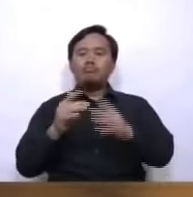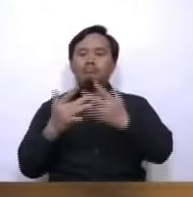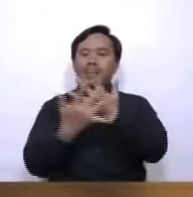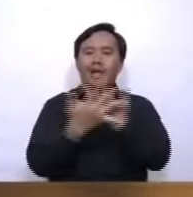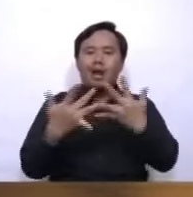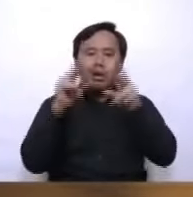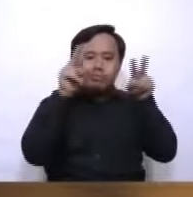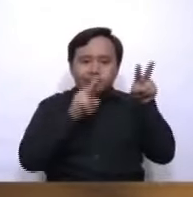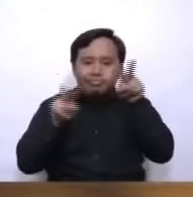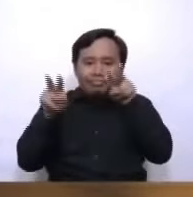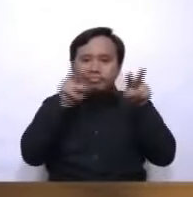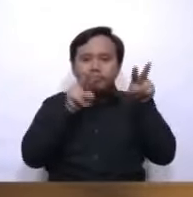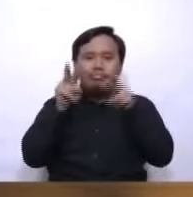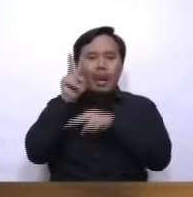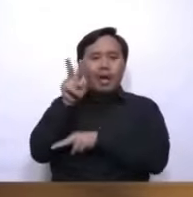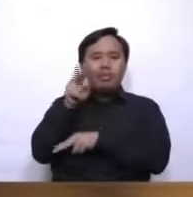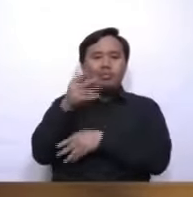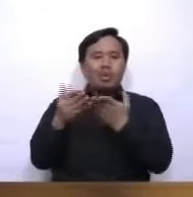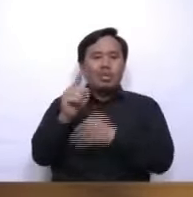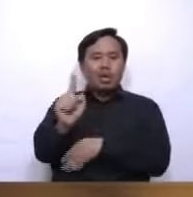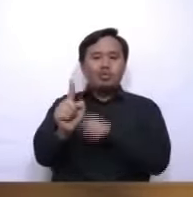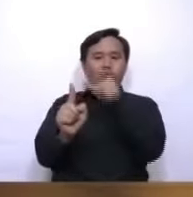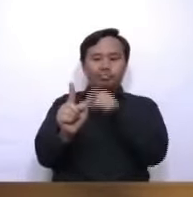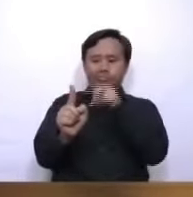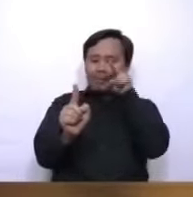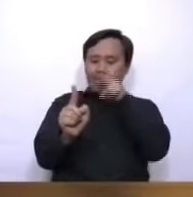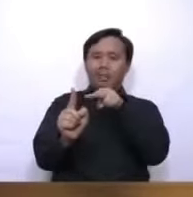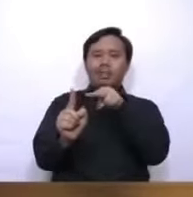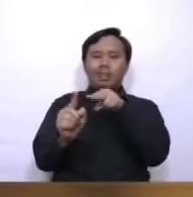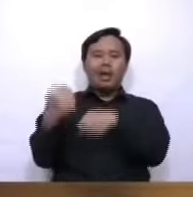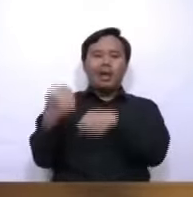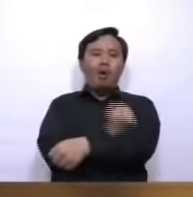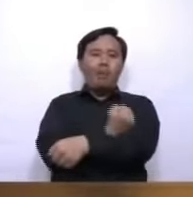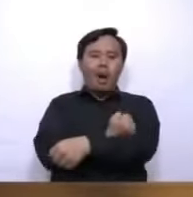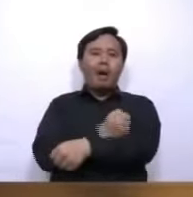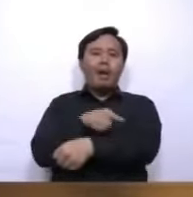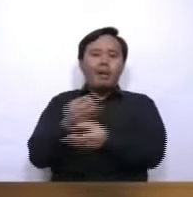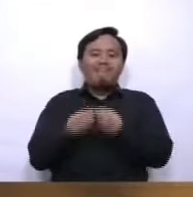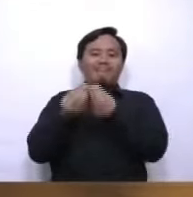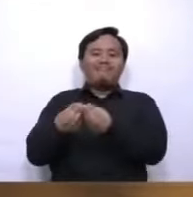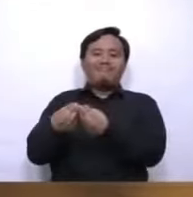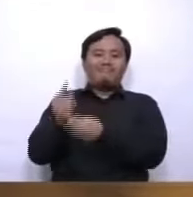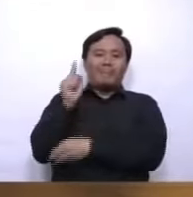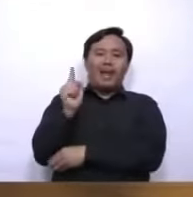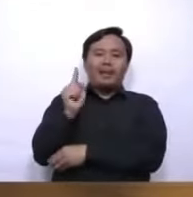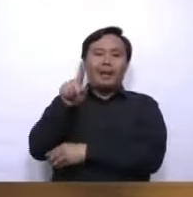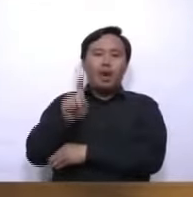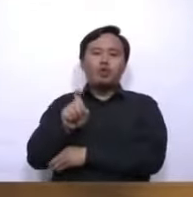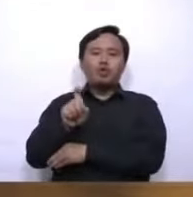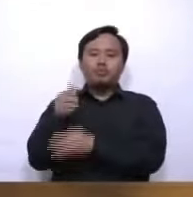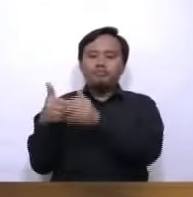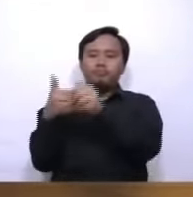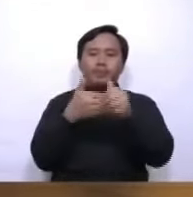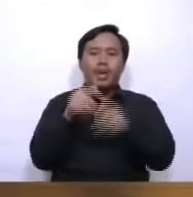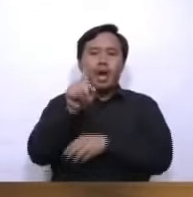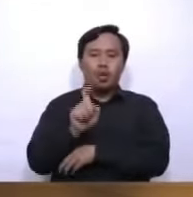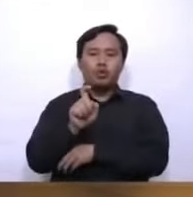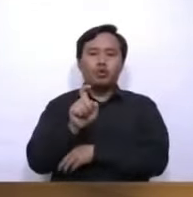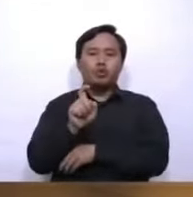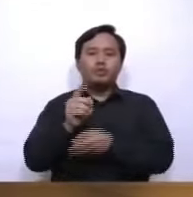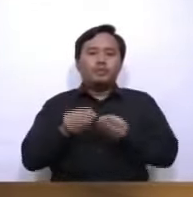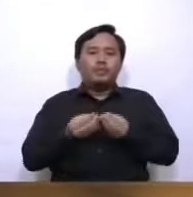saling mengawasi. Ketika ada satu hal yang terkena narkoba, maka perlu diberi peringatan, perlu diberi bimbingan, dan